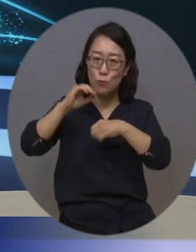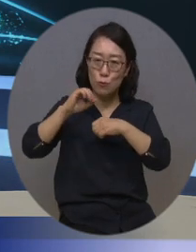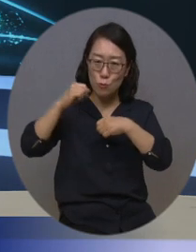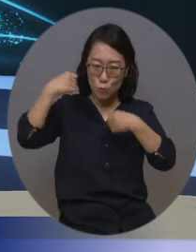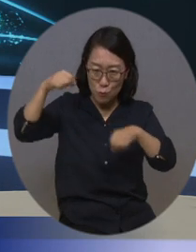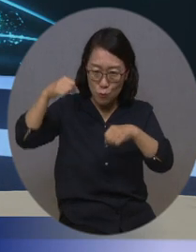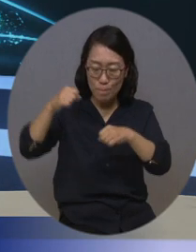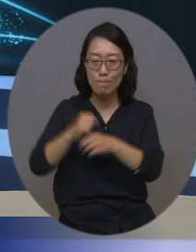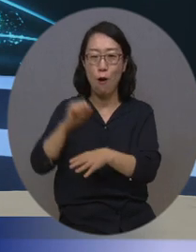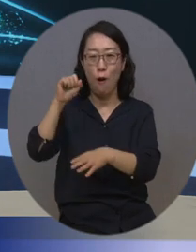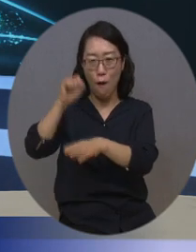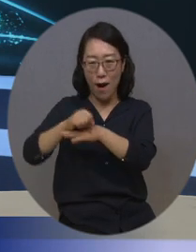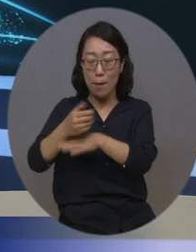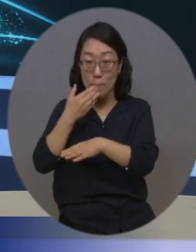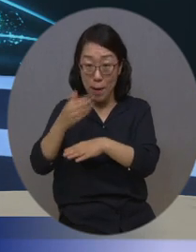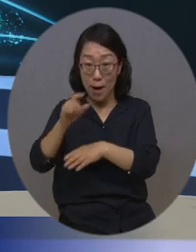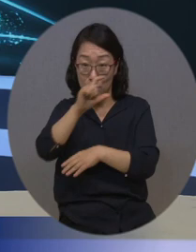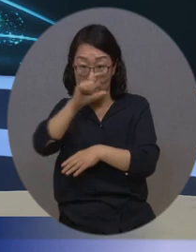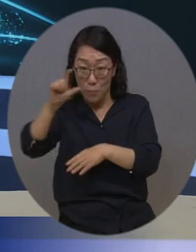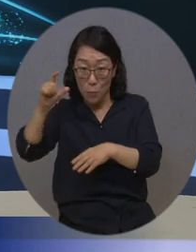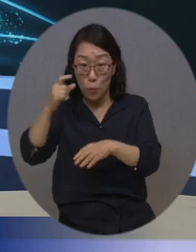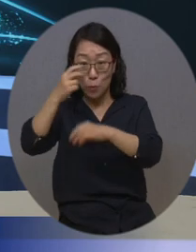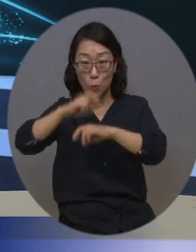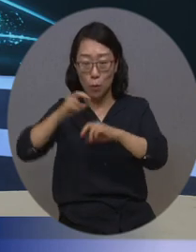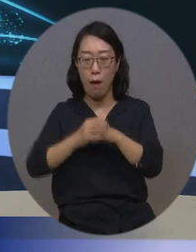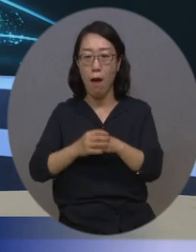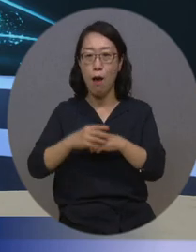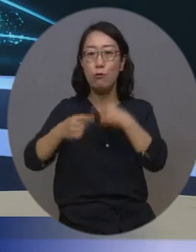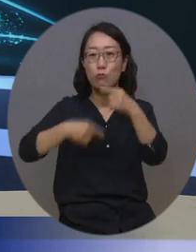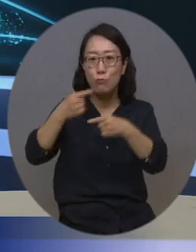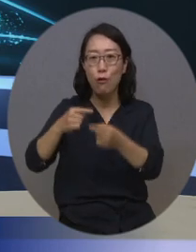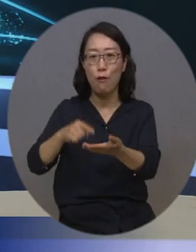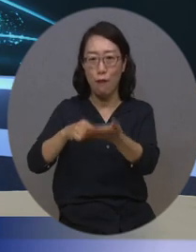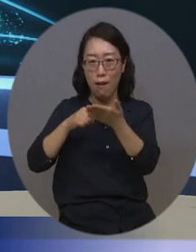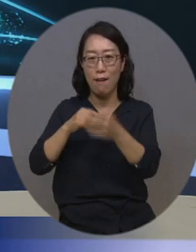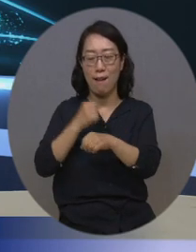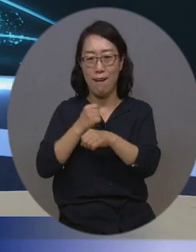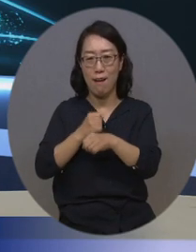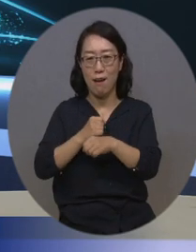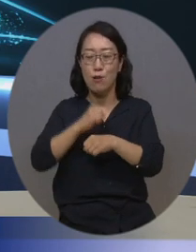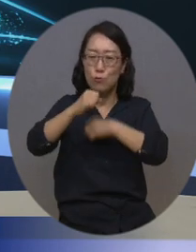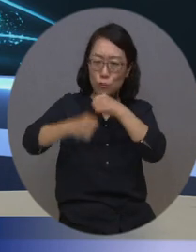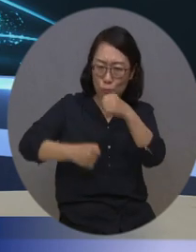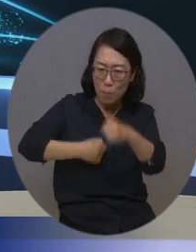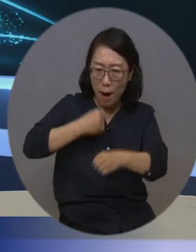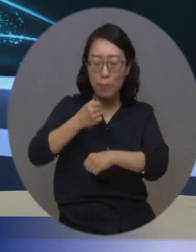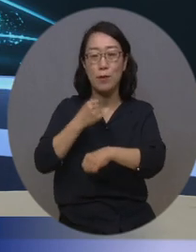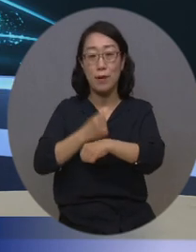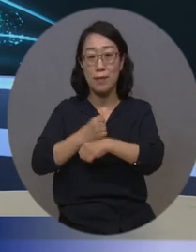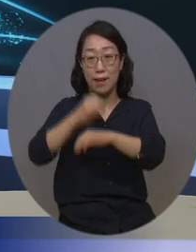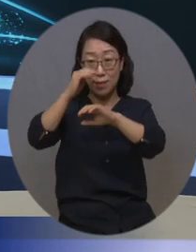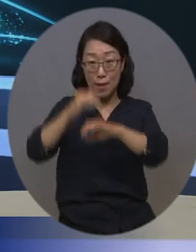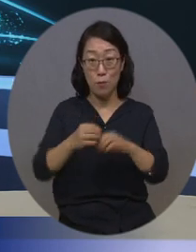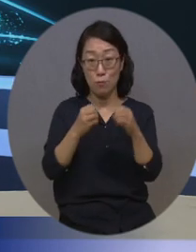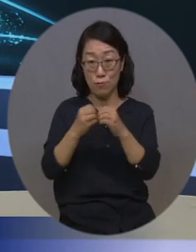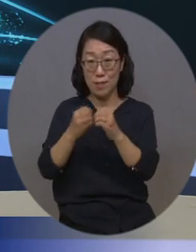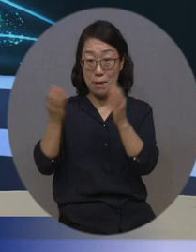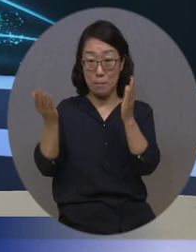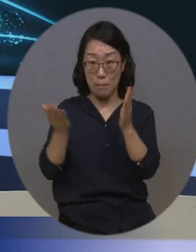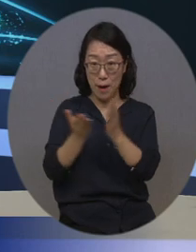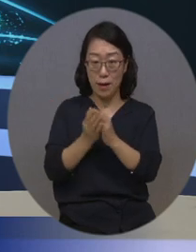선보여 산사가 쏟아지고 있습니다 춤은 마음가는대로 허락 없이 마음껏 초도 된다는 내용의 가사처럼